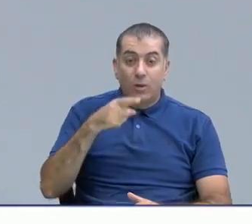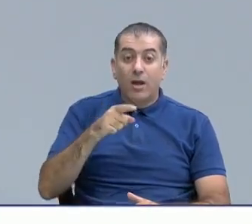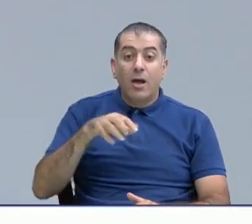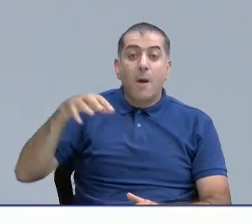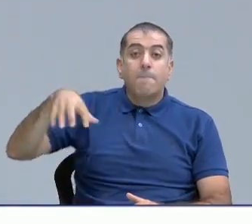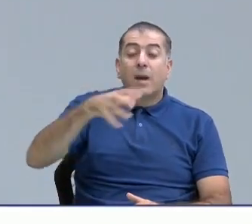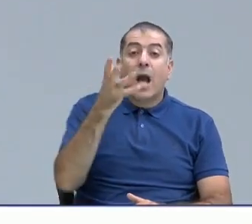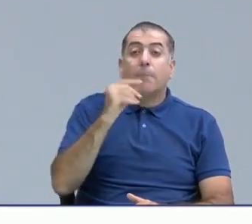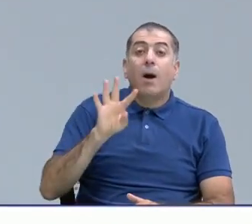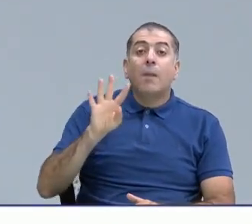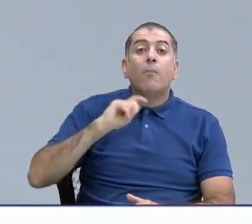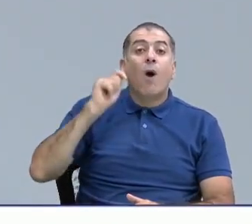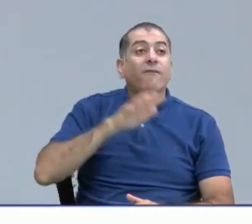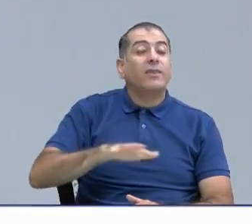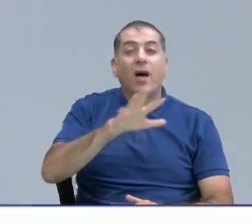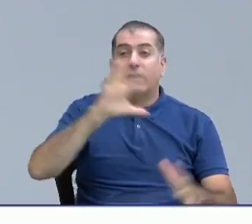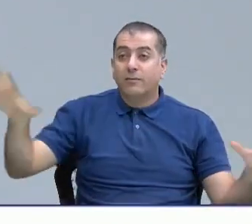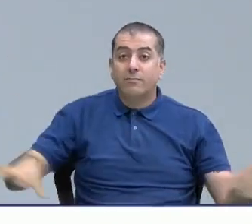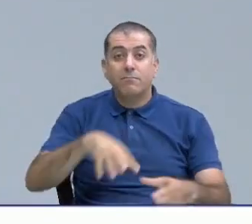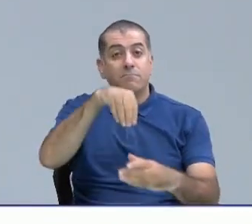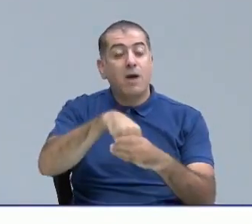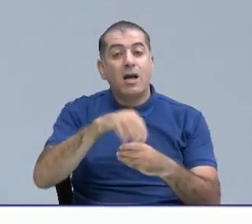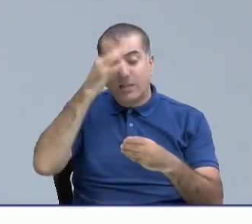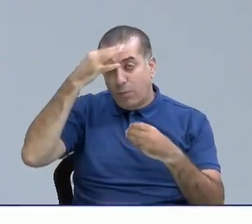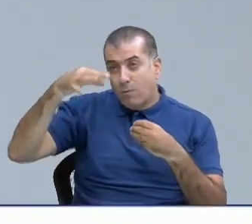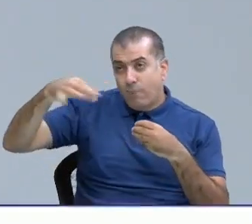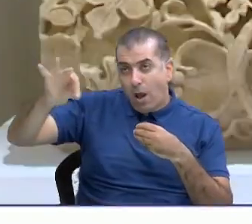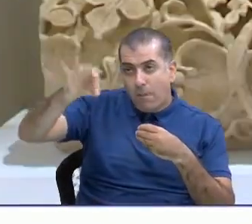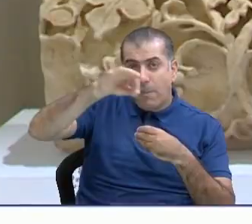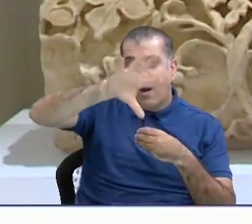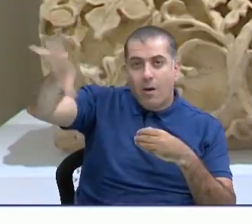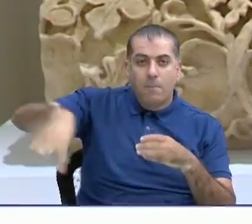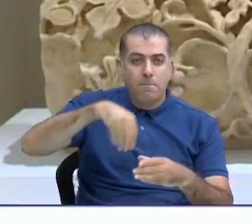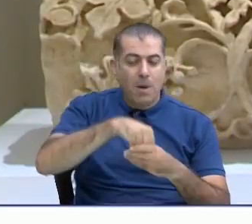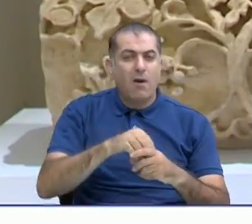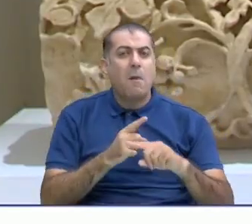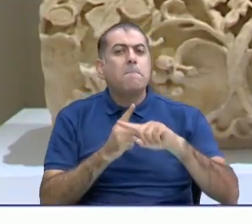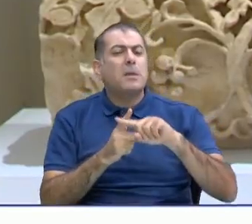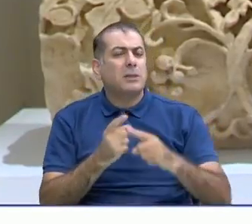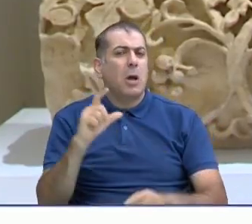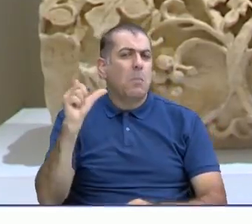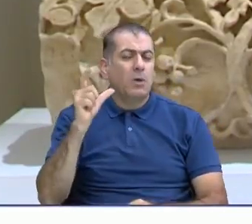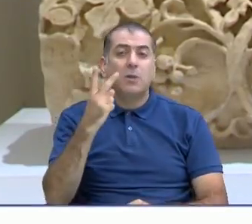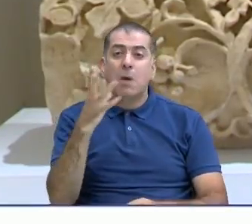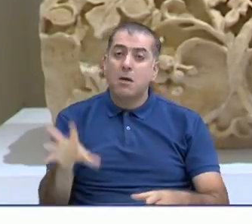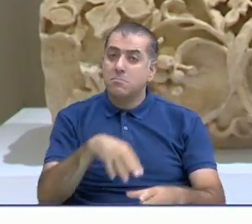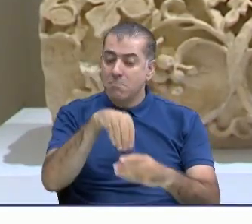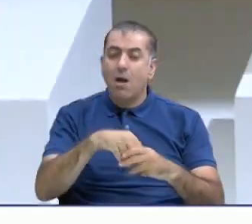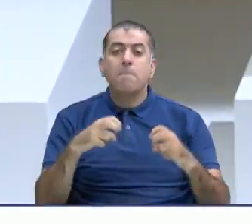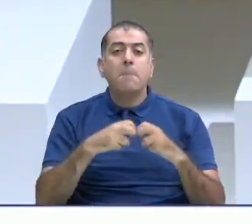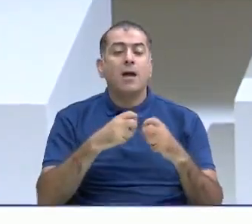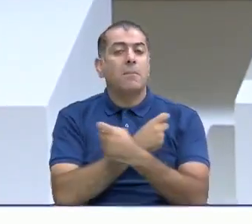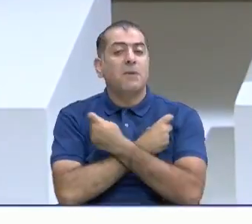مواقع اثريه بالمحافظه هي خربتي الضريح والتنور اضافه لكنيسه الرشاد وخربه مجادل